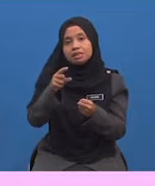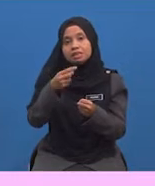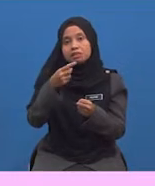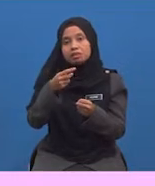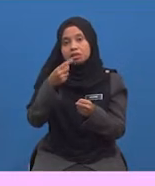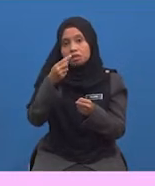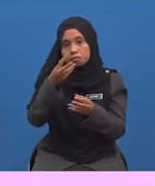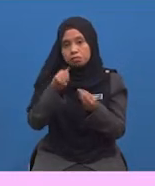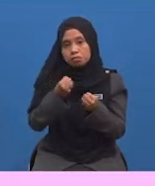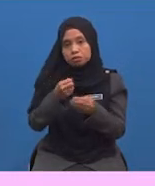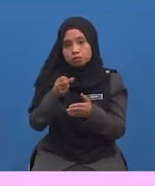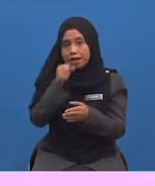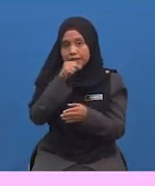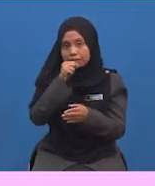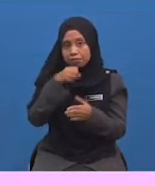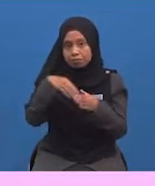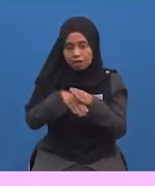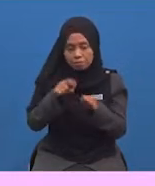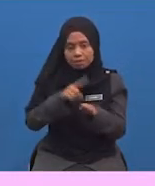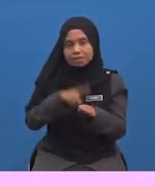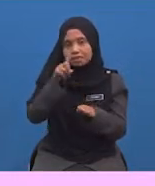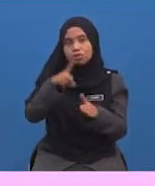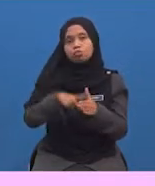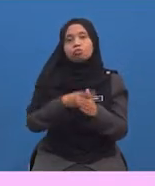diperlukan dalam tempoh sebulan?